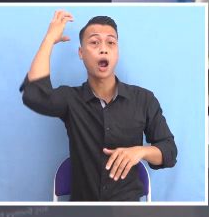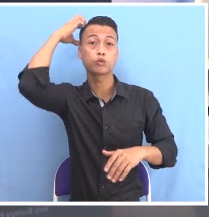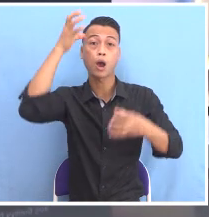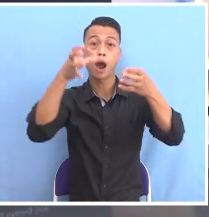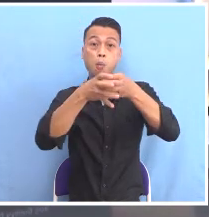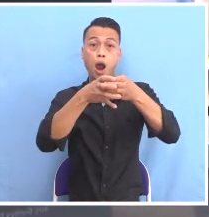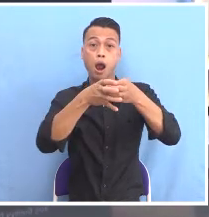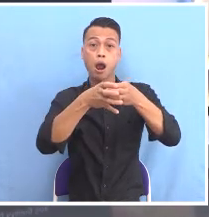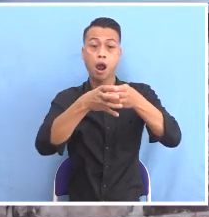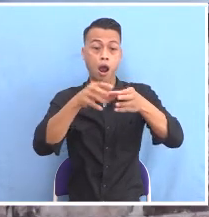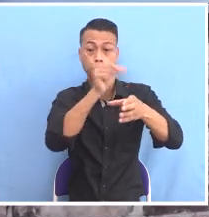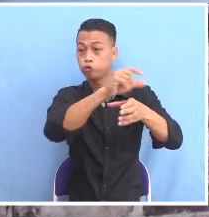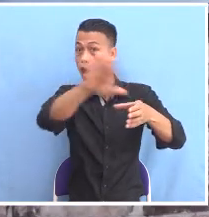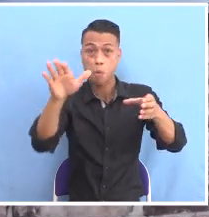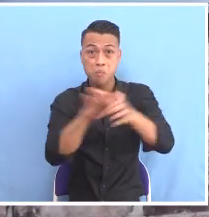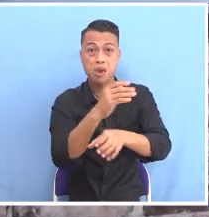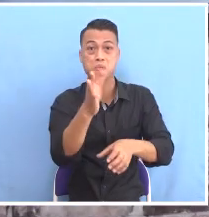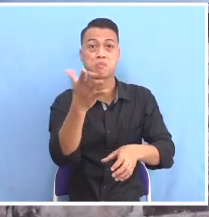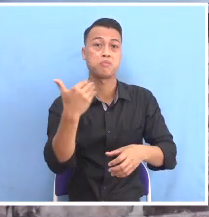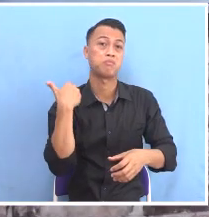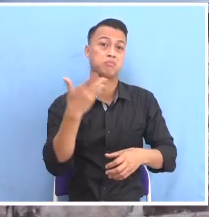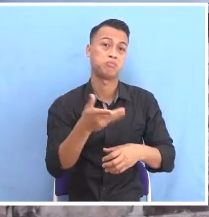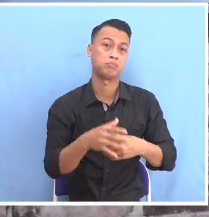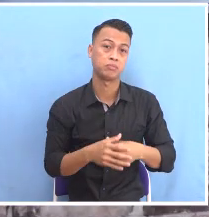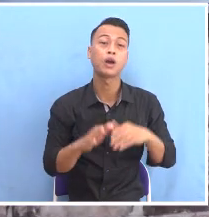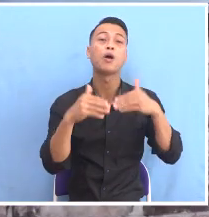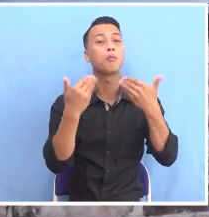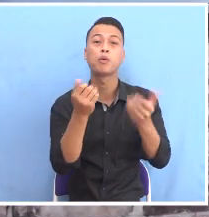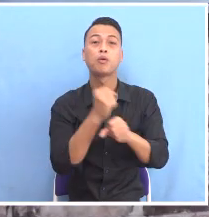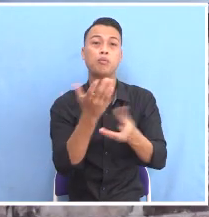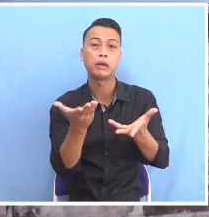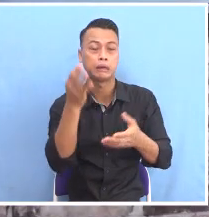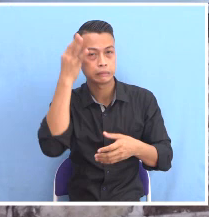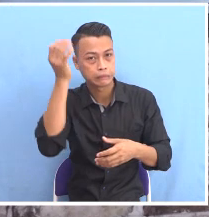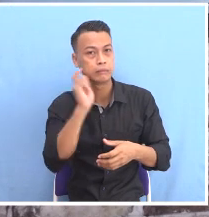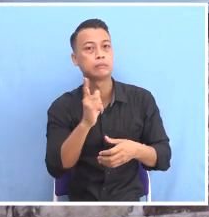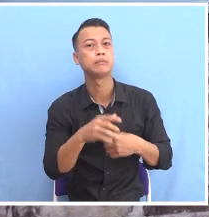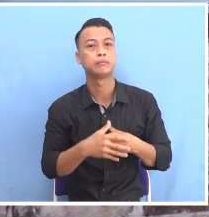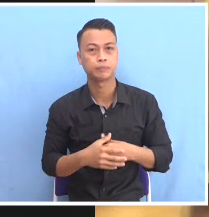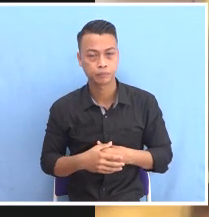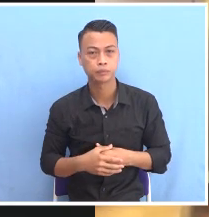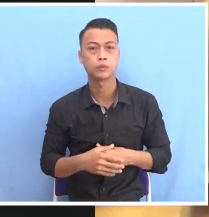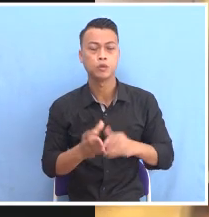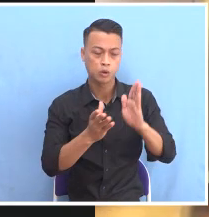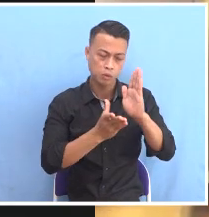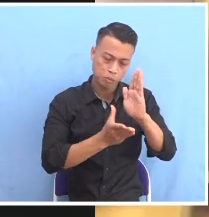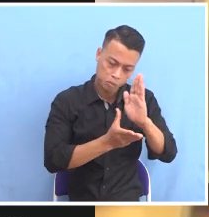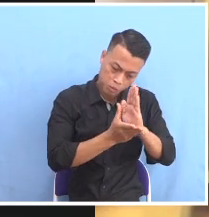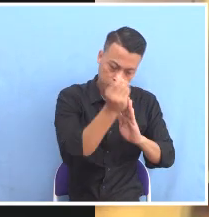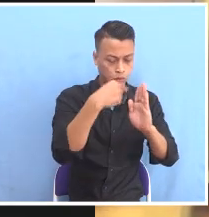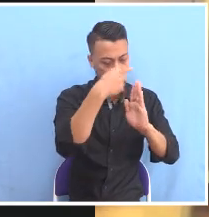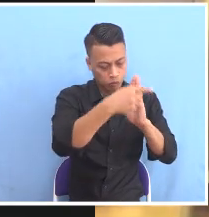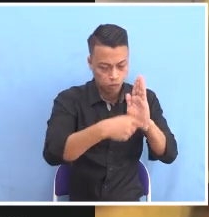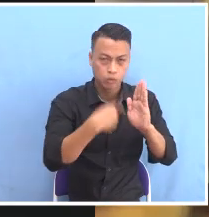အနေအထားမရှိဘူး။ပြည်တော်စုအစိုးရတဲ့ပါနိုင်တဲ့နေလမ်းမရှိဘူး။အဲ့ဒါနဲ့ပတ်သက်ဘယ်လိုလမ်းဖွင့်ပေးမလဲဆိုတာကျွန်တော်ကစဉ်းစားဖို့လိုတယ်။ဆိုလိုတာကပြည်တော်စု